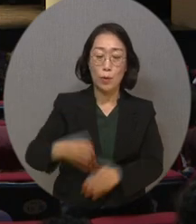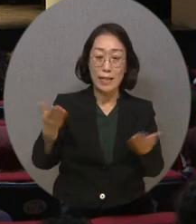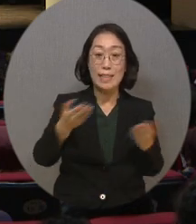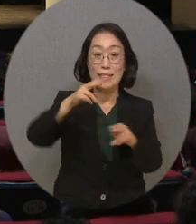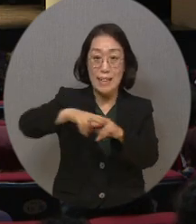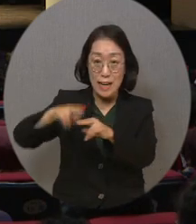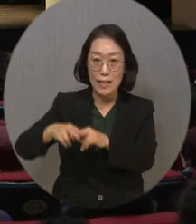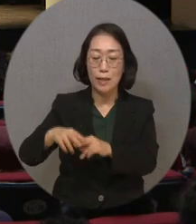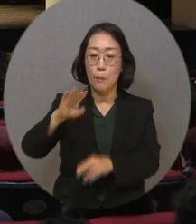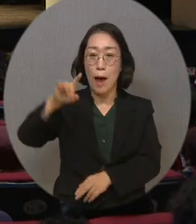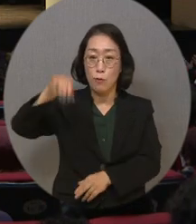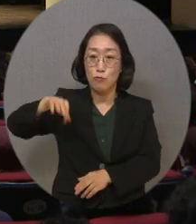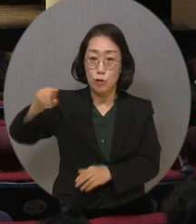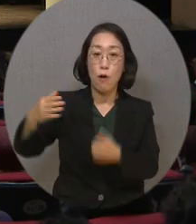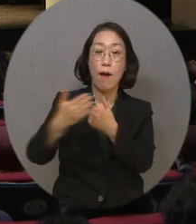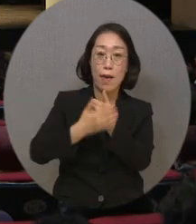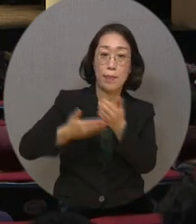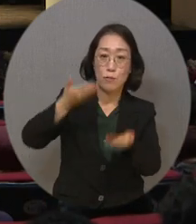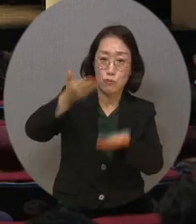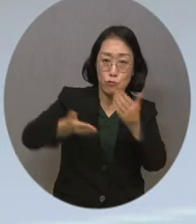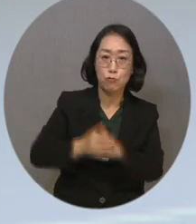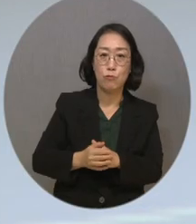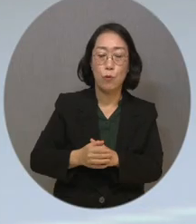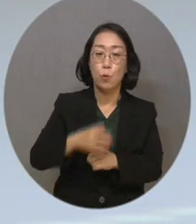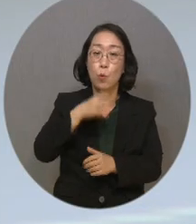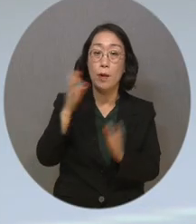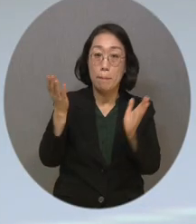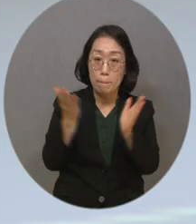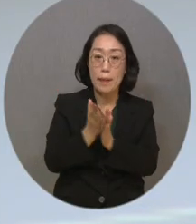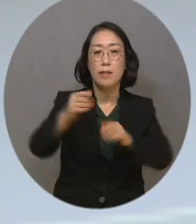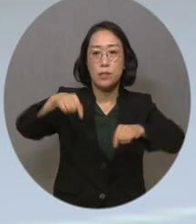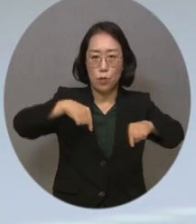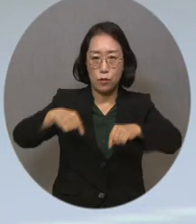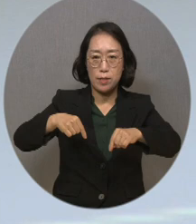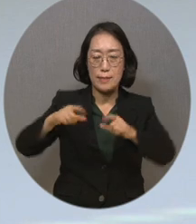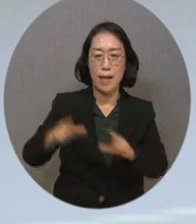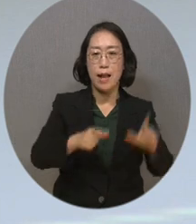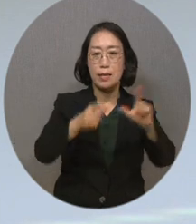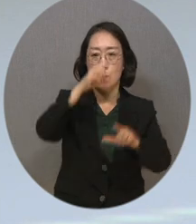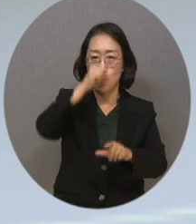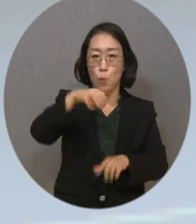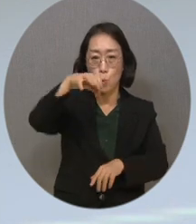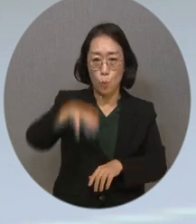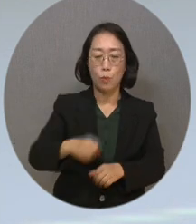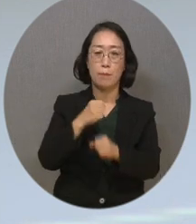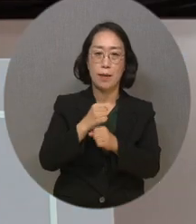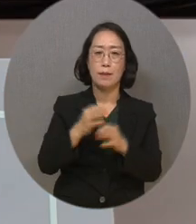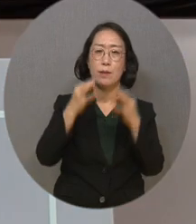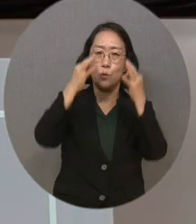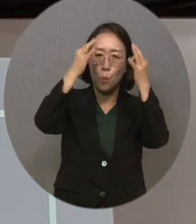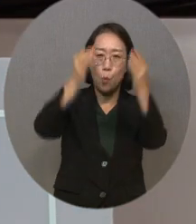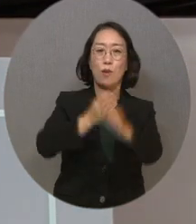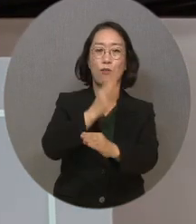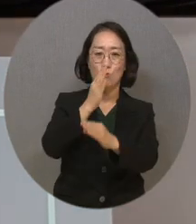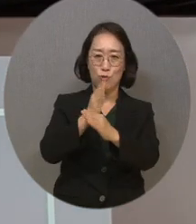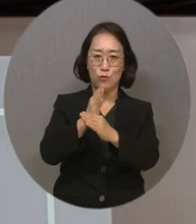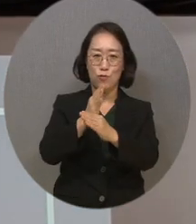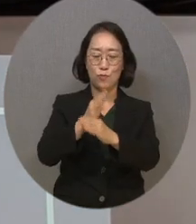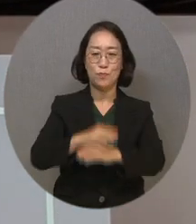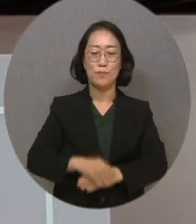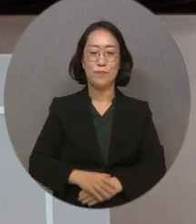건강바우처 지원 등 다양한 노인복지 정책으로 어르신이 살기 좋은 도시를 가꿔나가고 있습니다. 복지TV